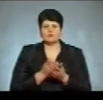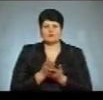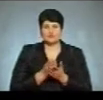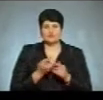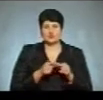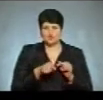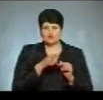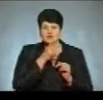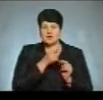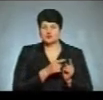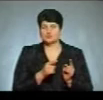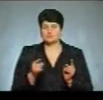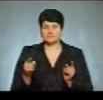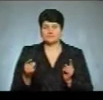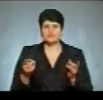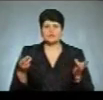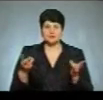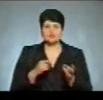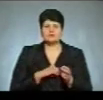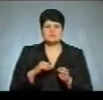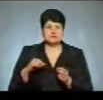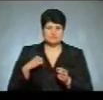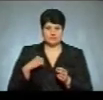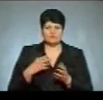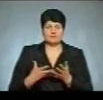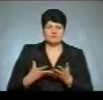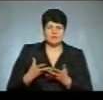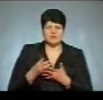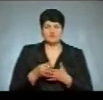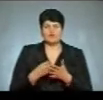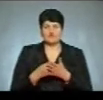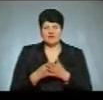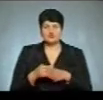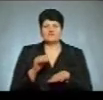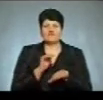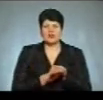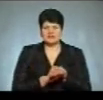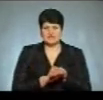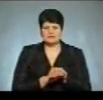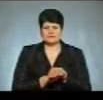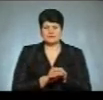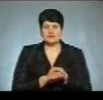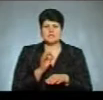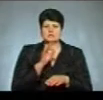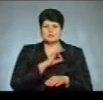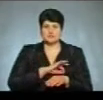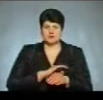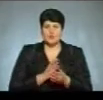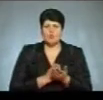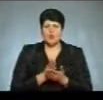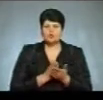часу необхідно самостійно сплачувати вартість фактичної споживчої послуги